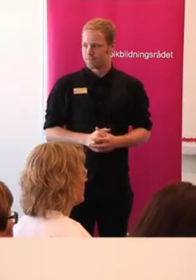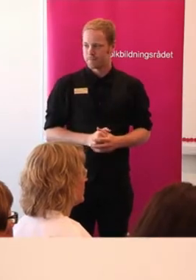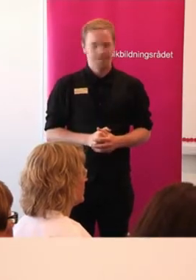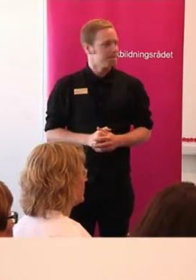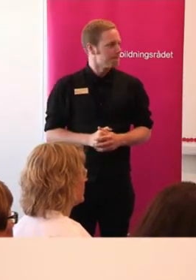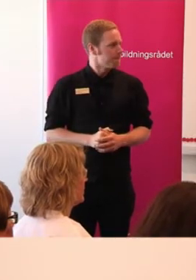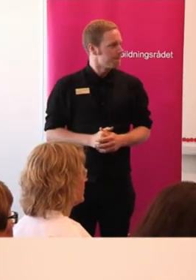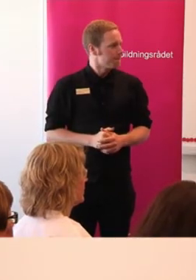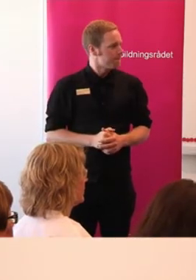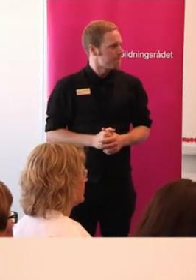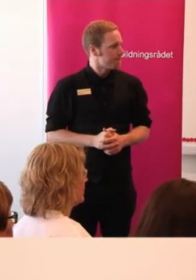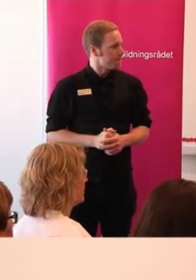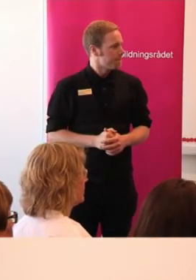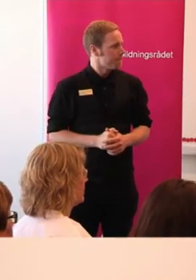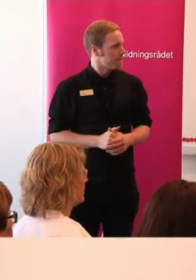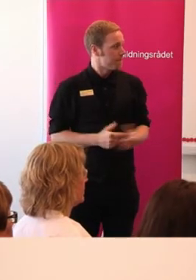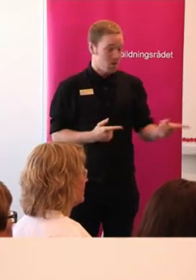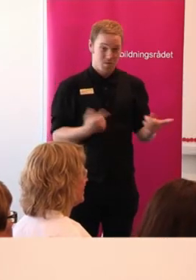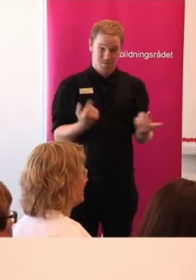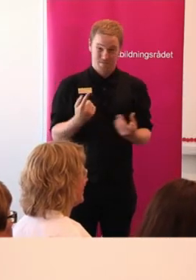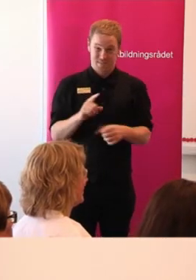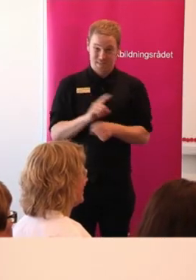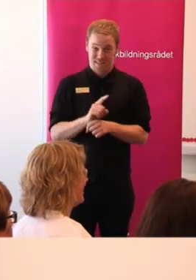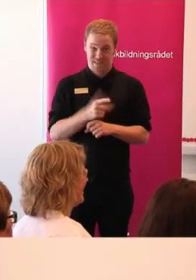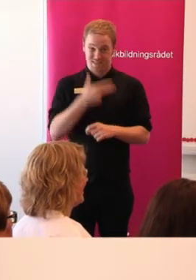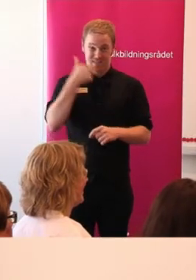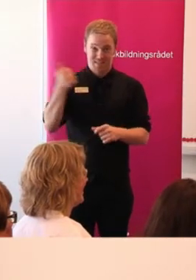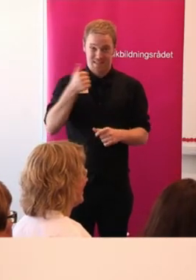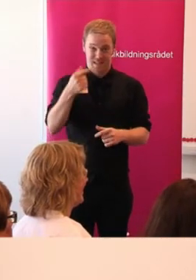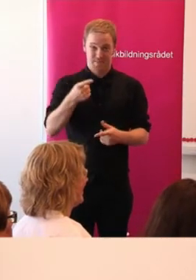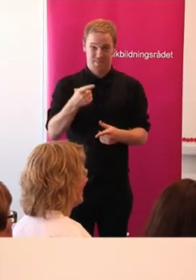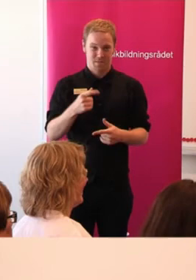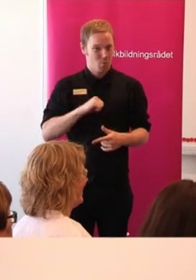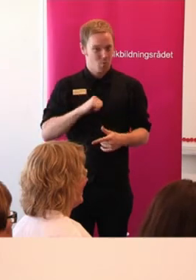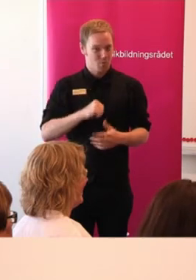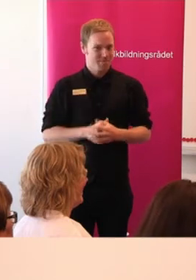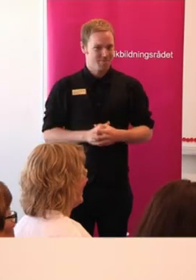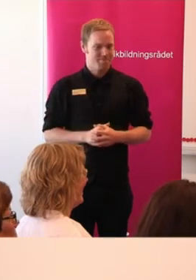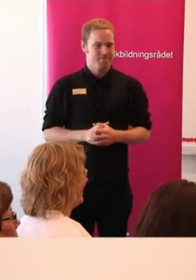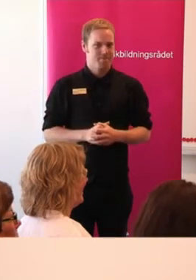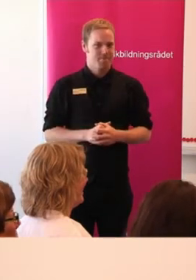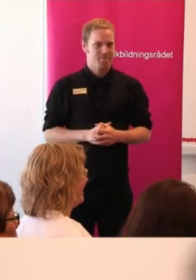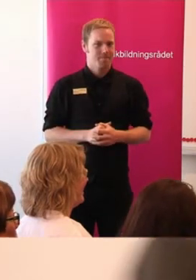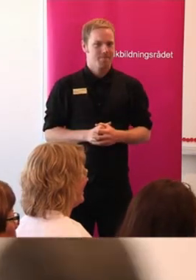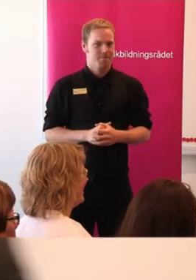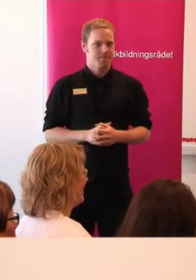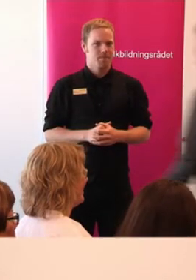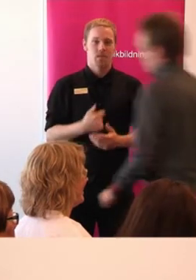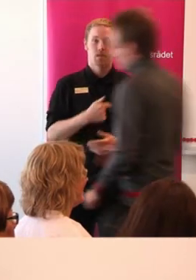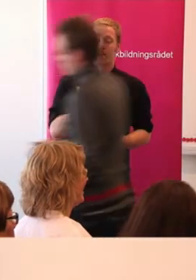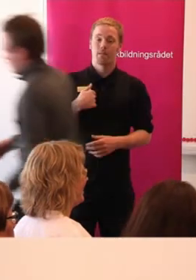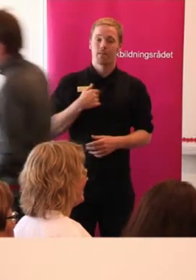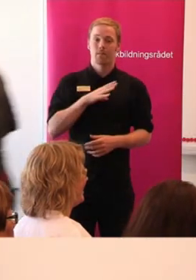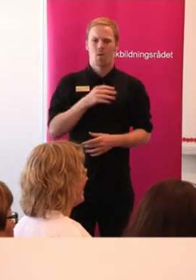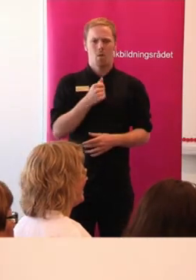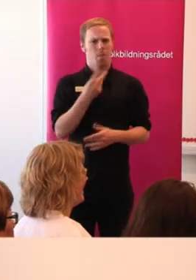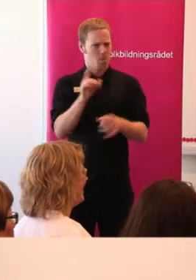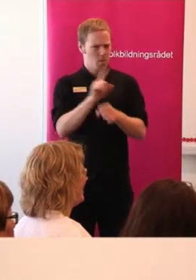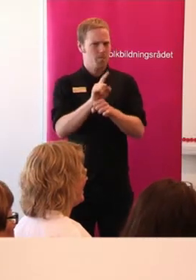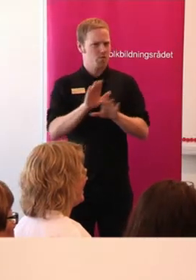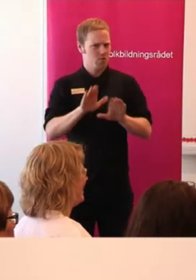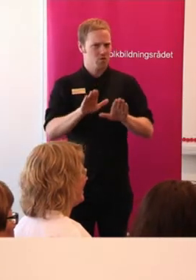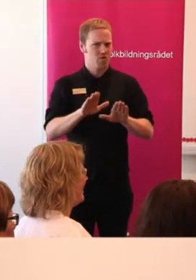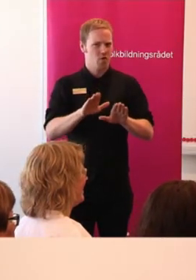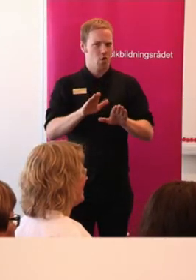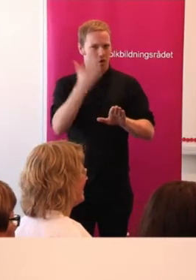Har du? Det går fort när man har roligt. I alla fall om du frågar mig. Vi har några minuter kvar här nu.